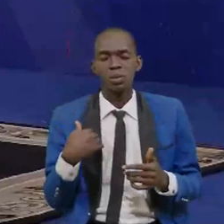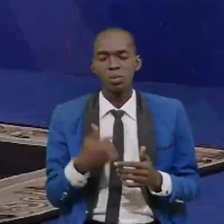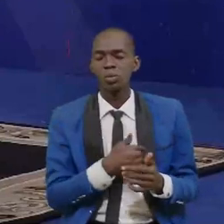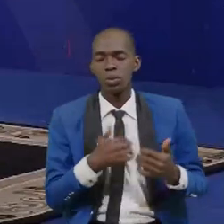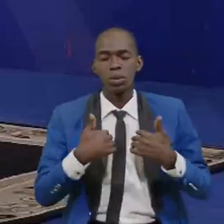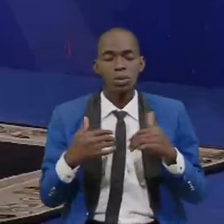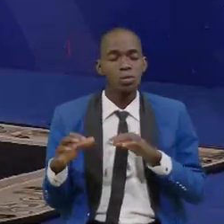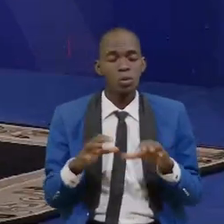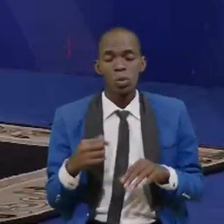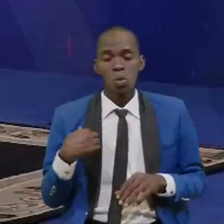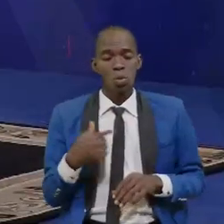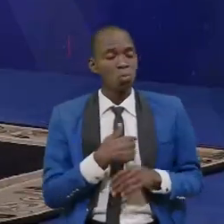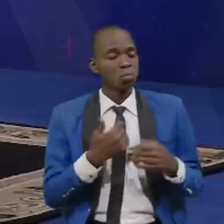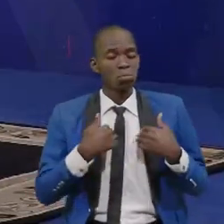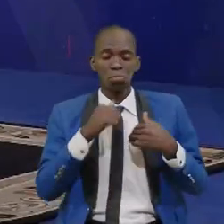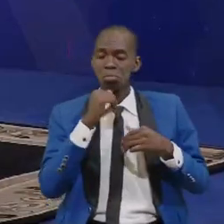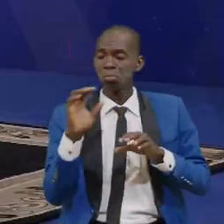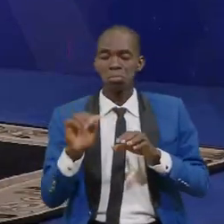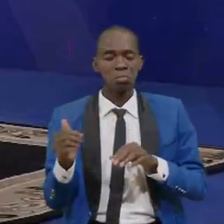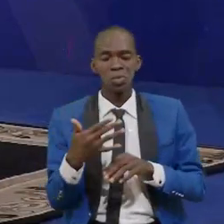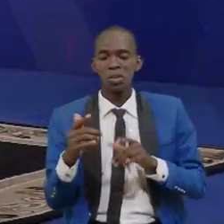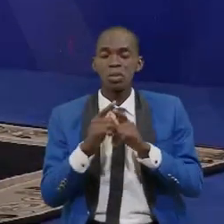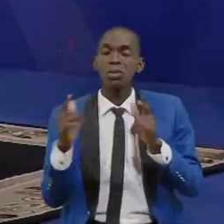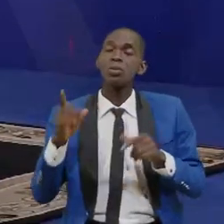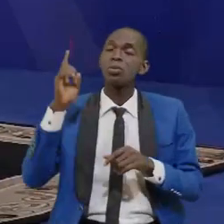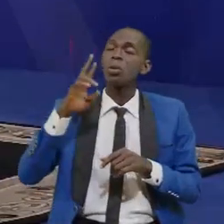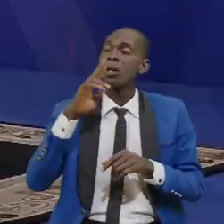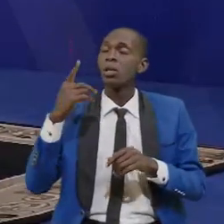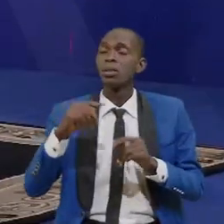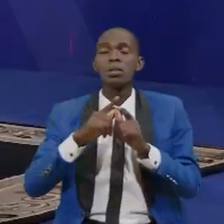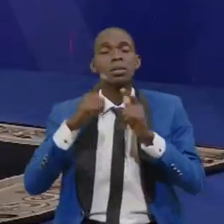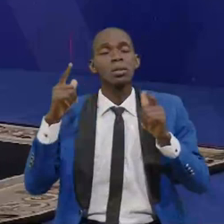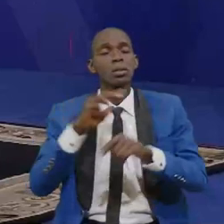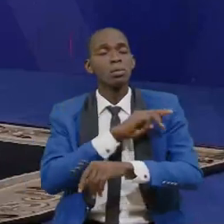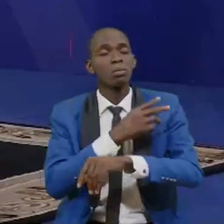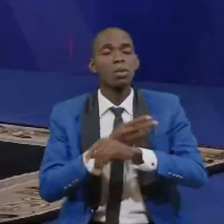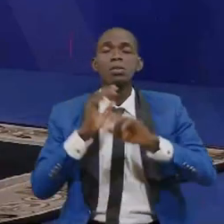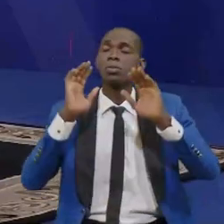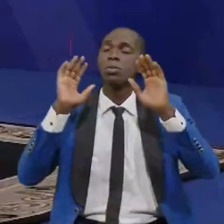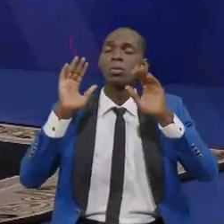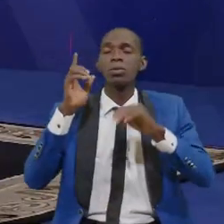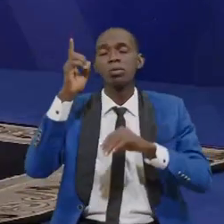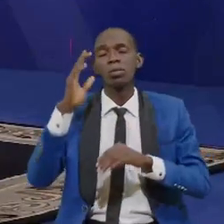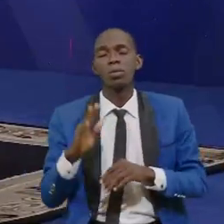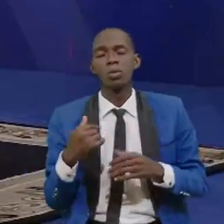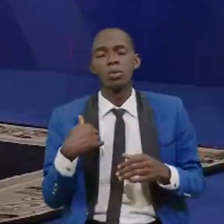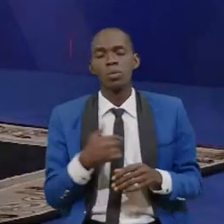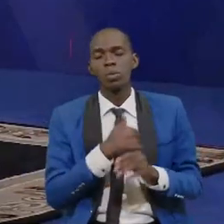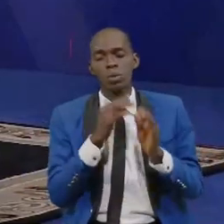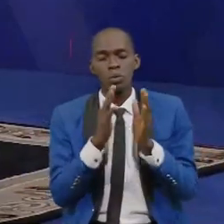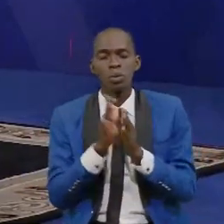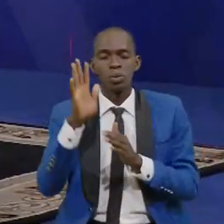cela. S'il y a quelque chose de grand, tu es le grand Dieu, le Dieu puissant, le Dieu merveilleux. Seigneur, nous prions que